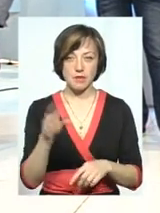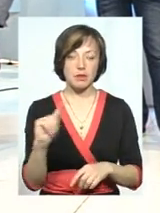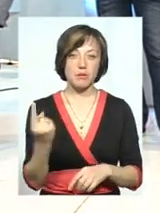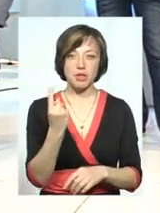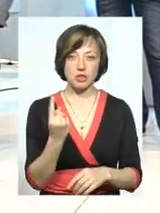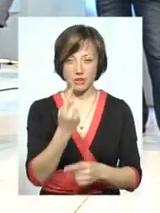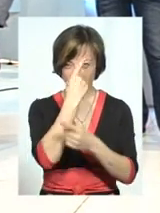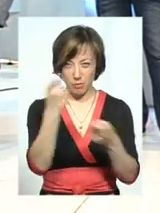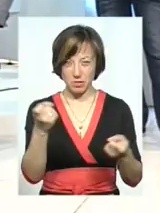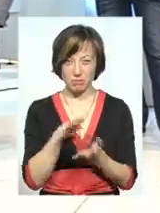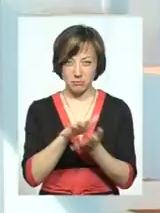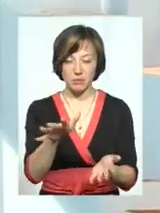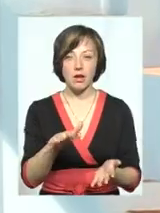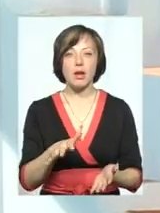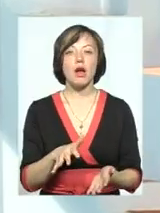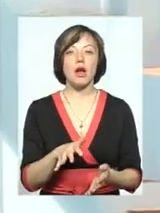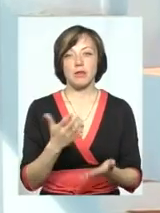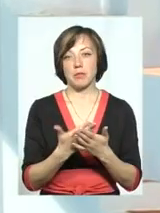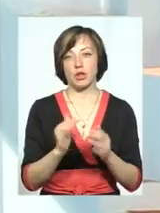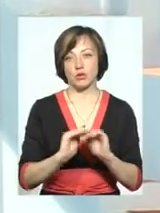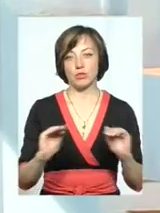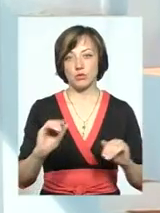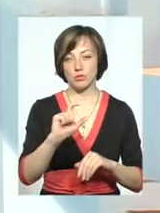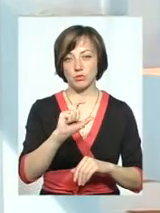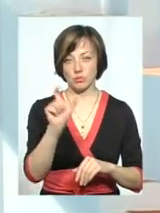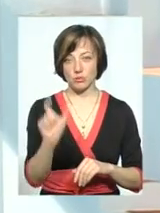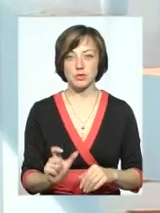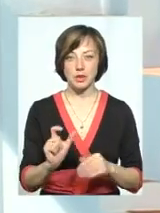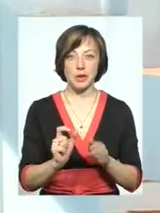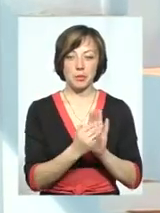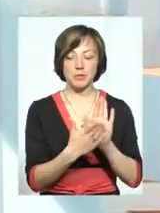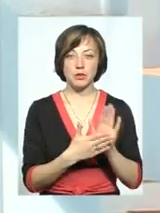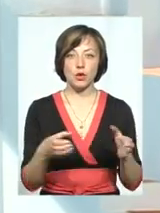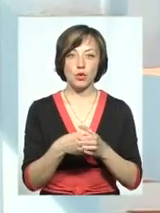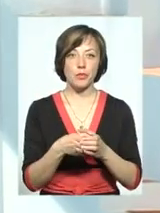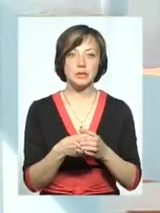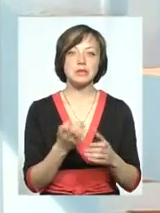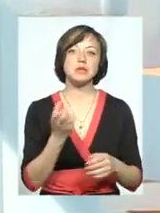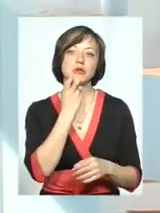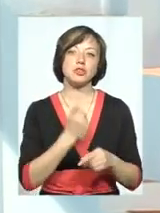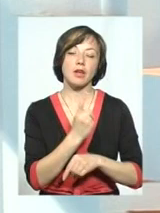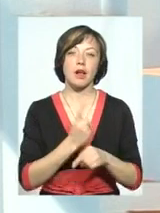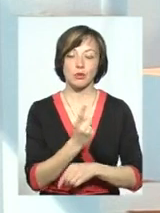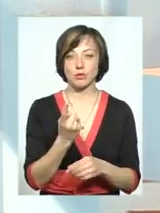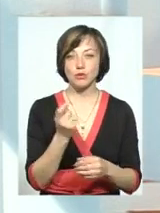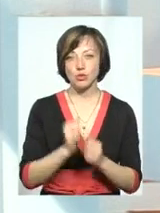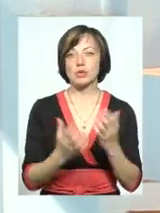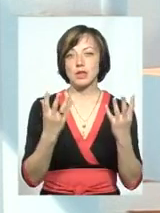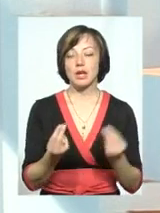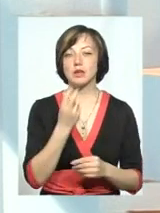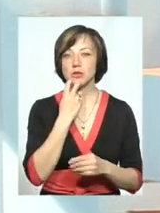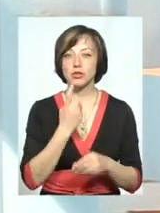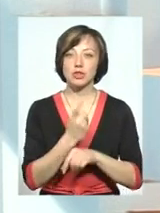вістря інформаційної атаки. Наприклад, школяр підписаний на якусь там групу, сторінку «Смішні анекдоти». Там щодня смішні жарти,